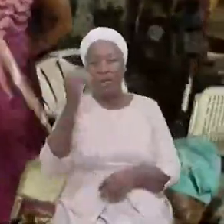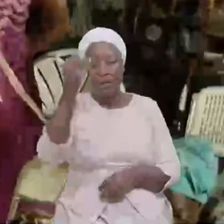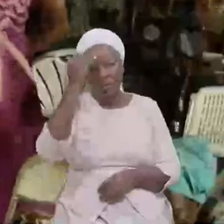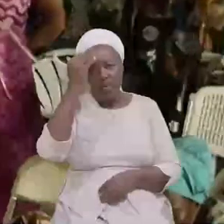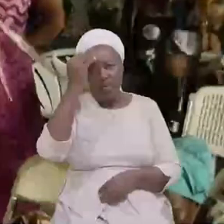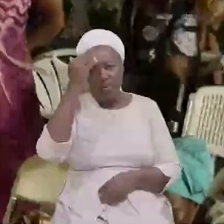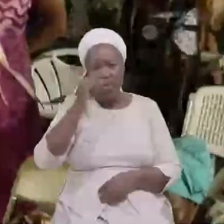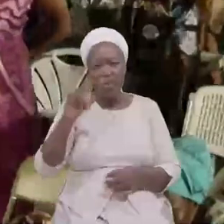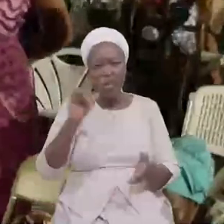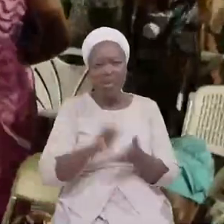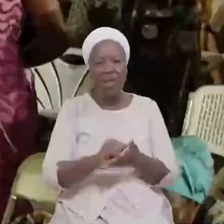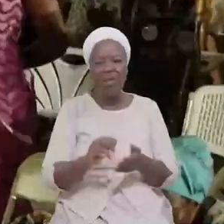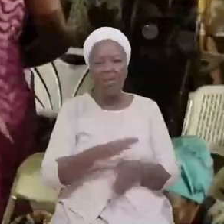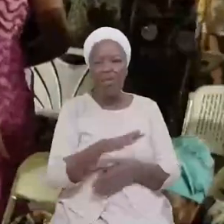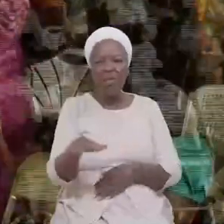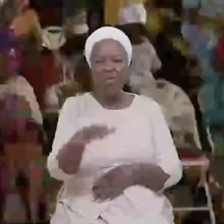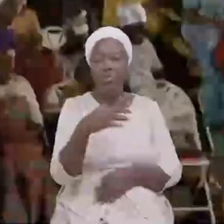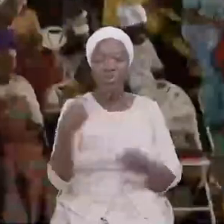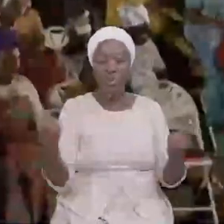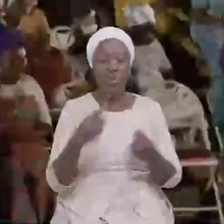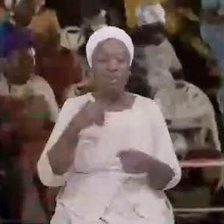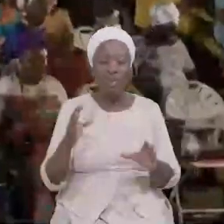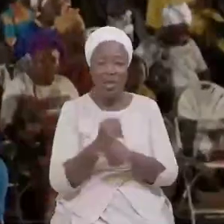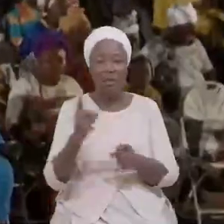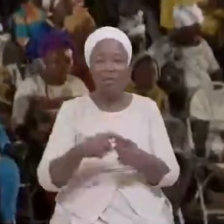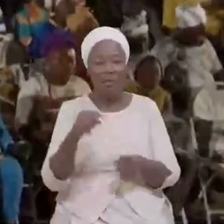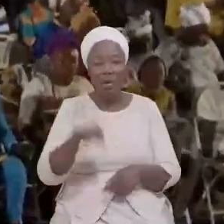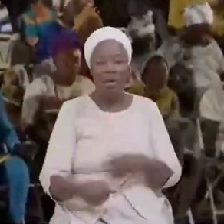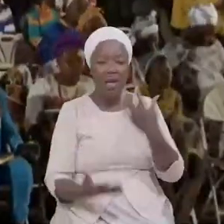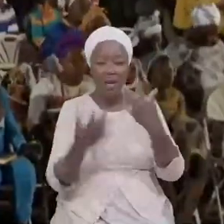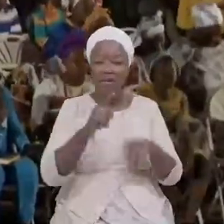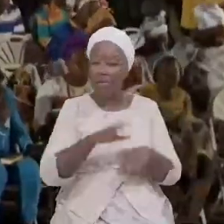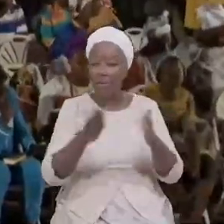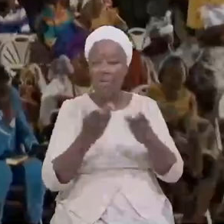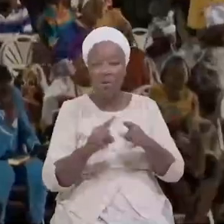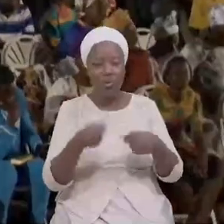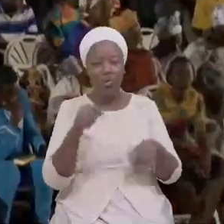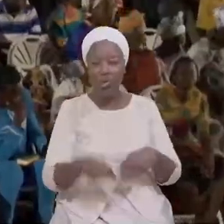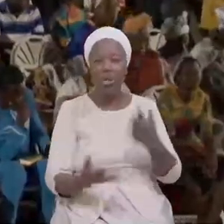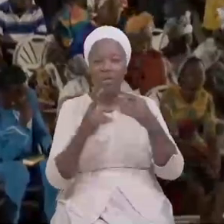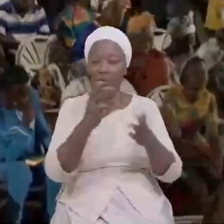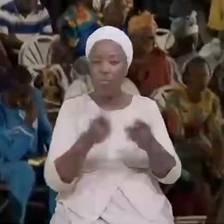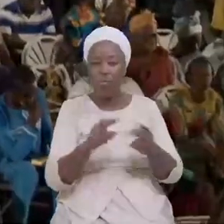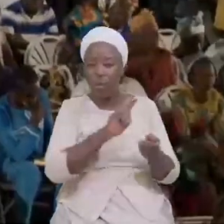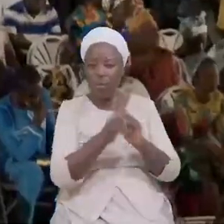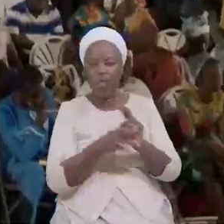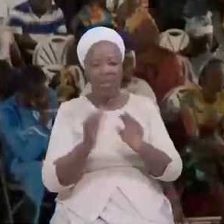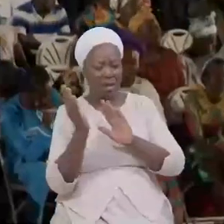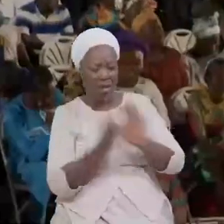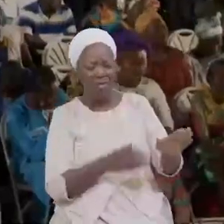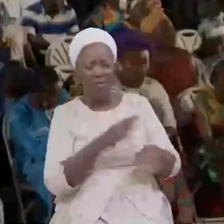sachant que ces choses vont te conduire en enfer. Et tu ne veux pas aller en enfer. Tu veux te repentir, tu veux abandonner les